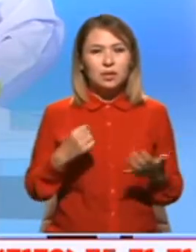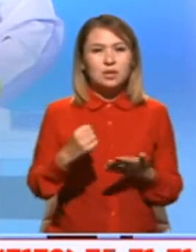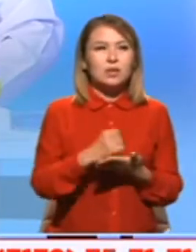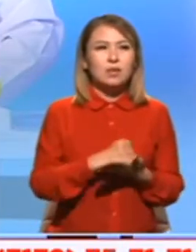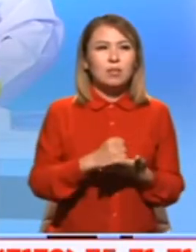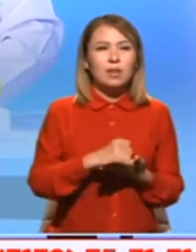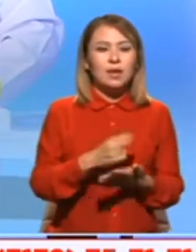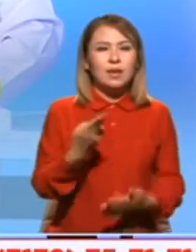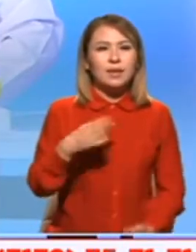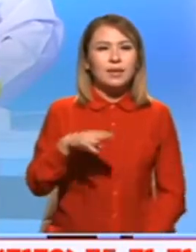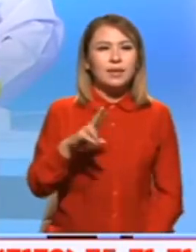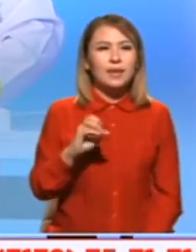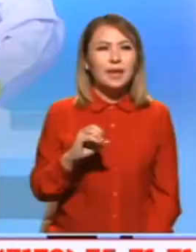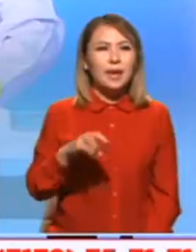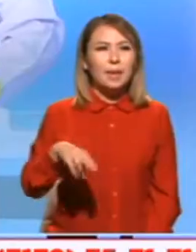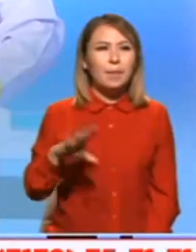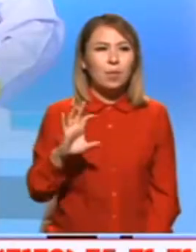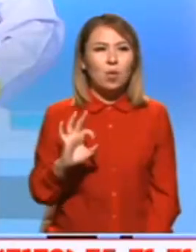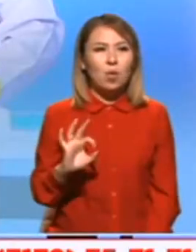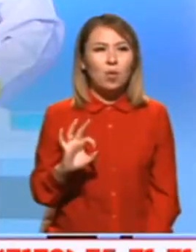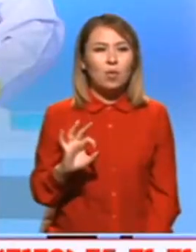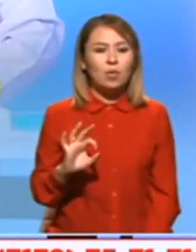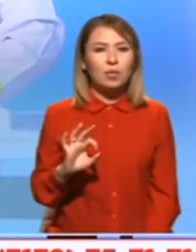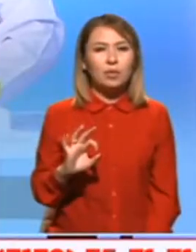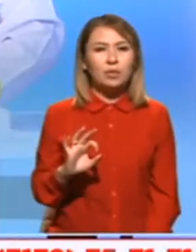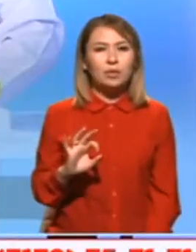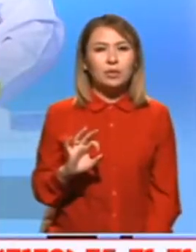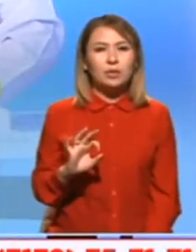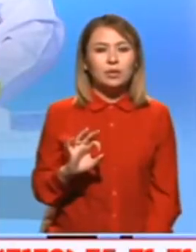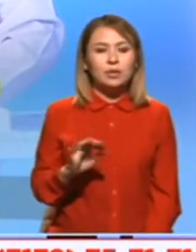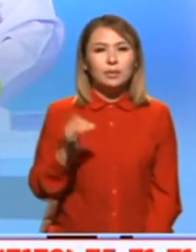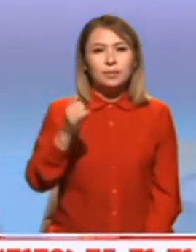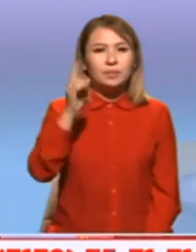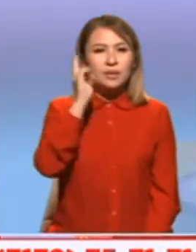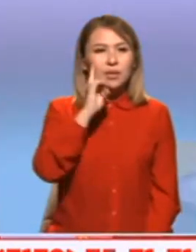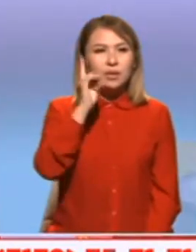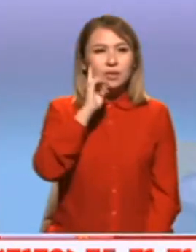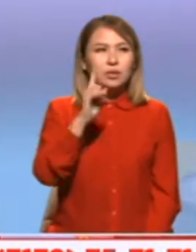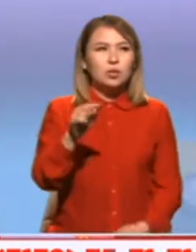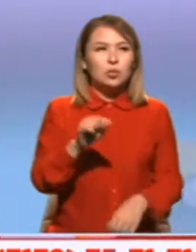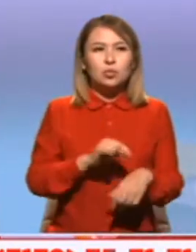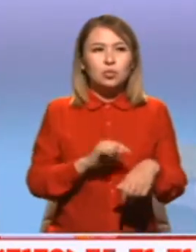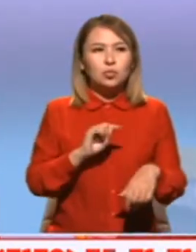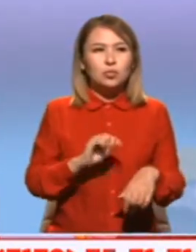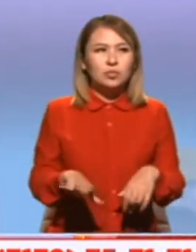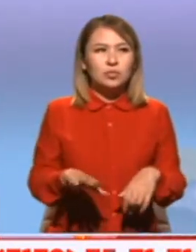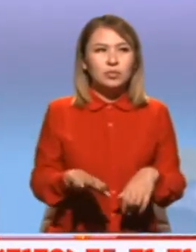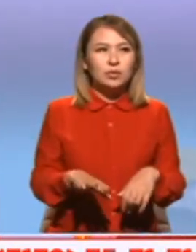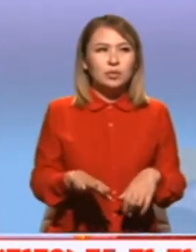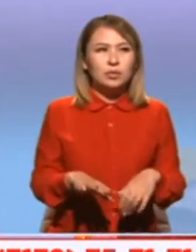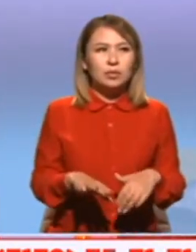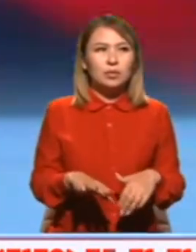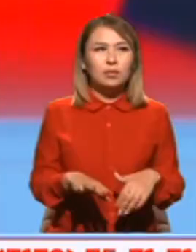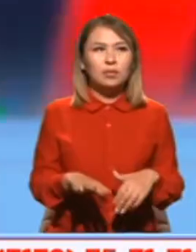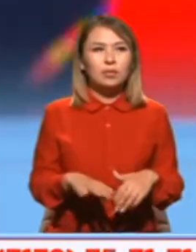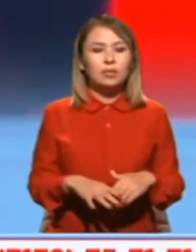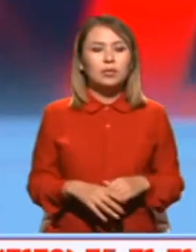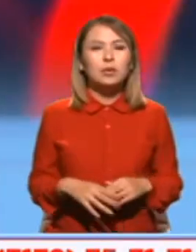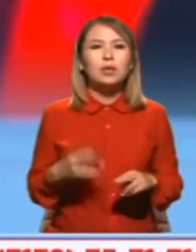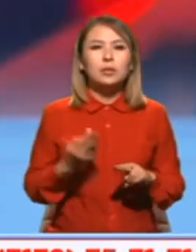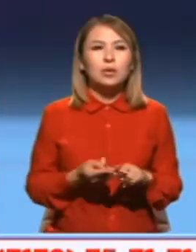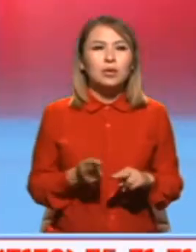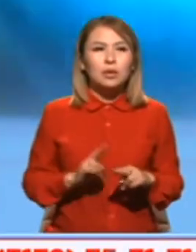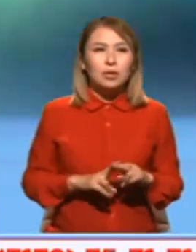тұрған депо дейміз. Жастықтың энергиясы. Қор бар сізде, сол пока сізде декомпенсациялық қызмет атқарып жатыр. Сондықтан